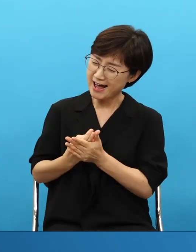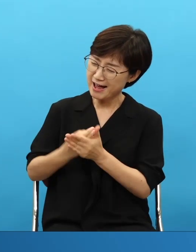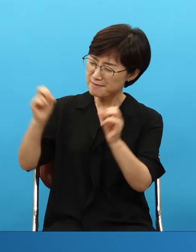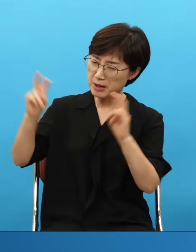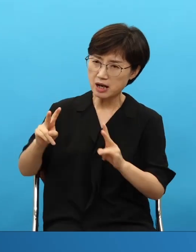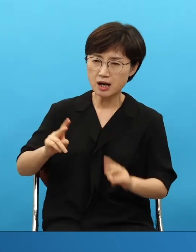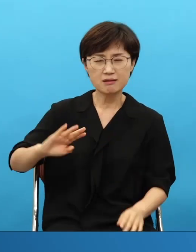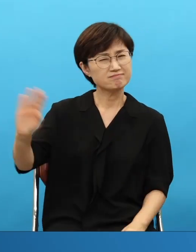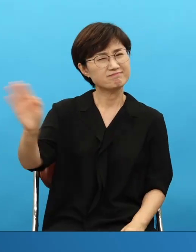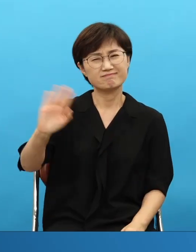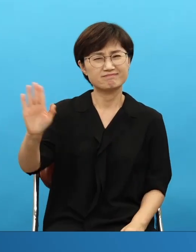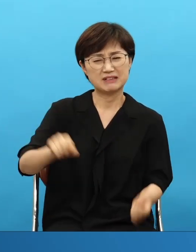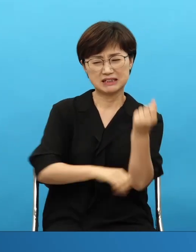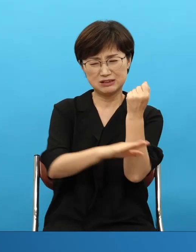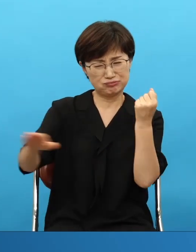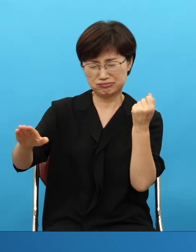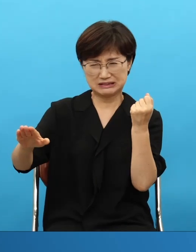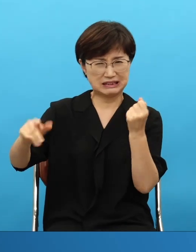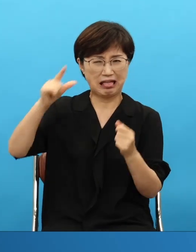렘넌트는.